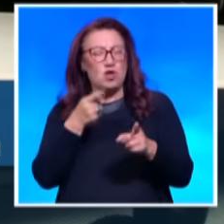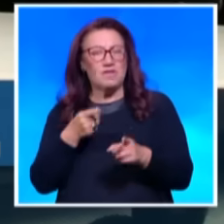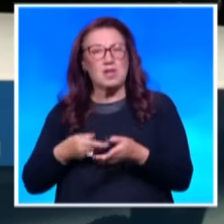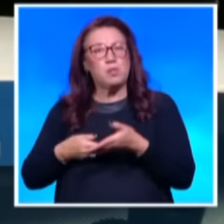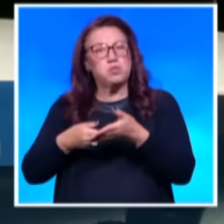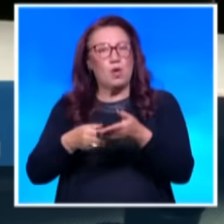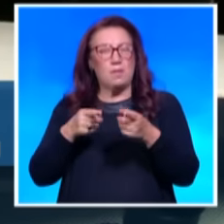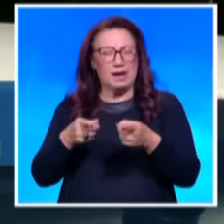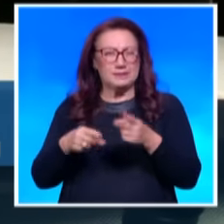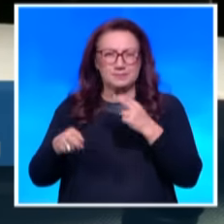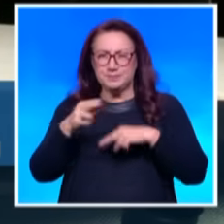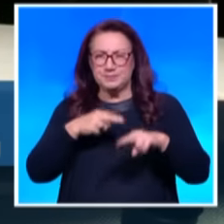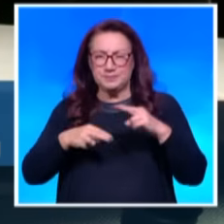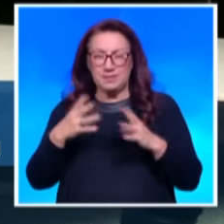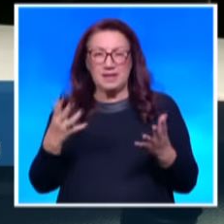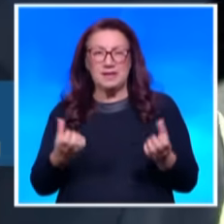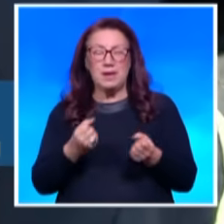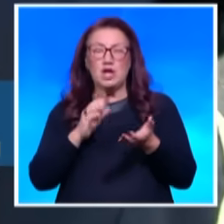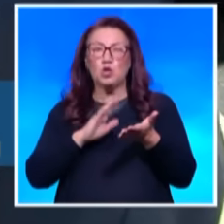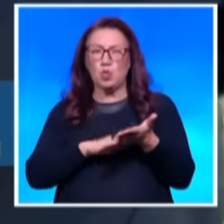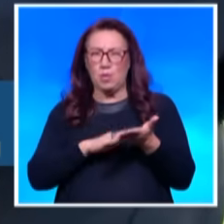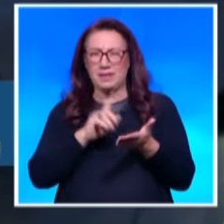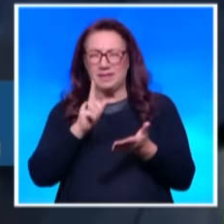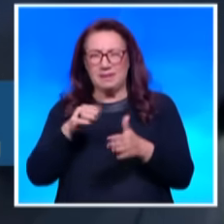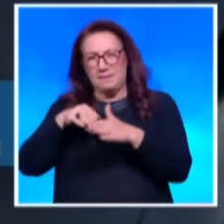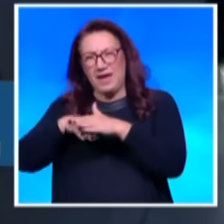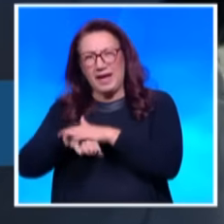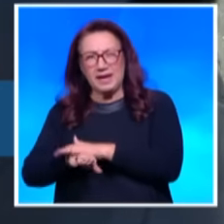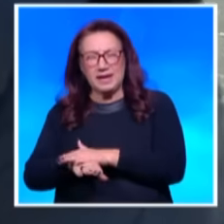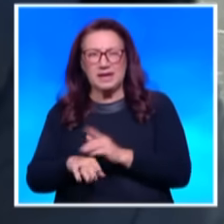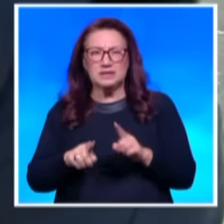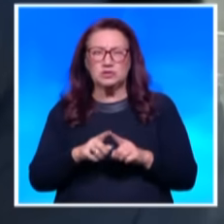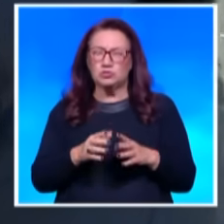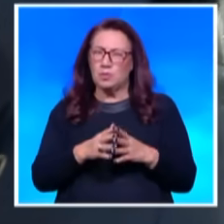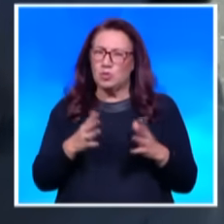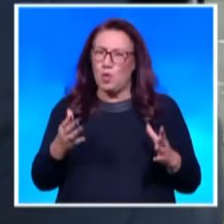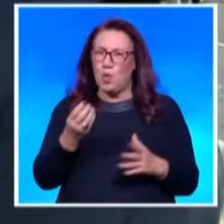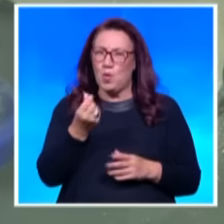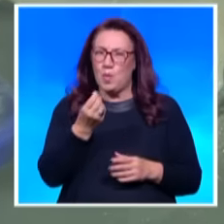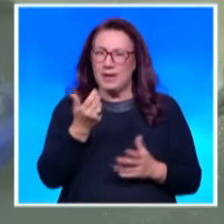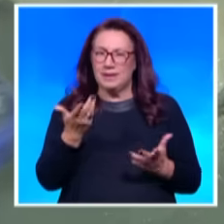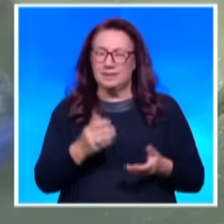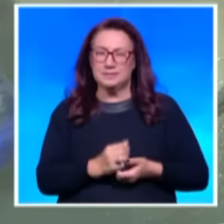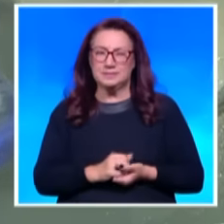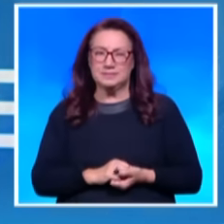претърствания са открити документите, които следвало да бъдат укрити, както и големи парични суми.